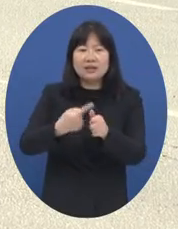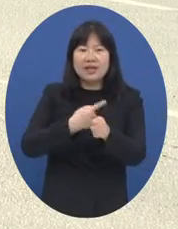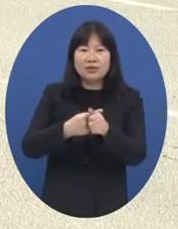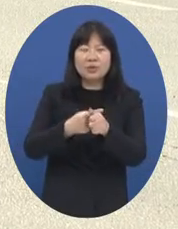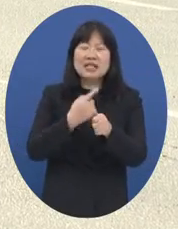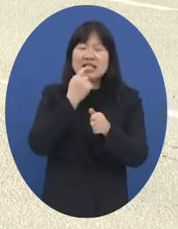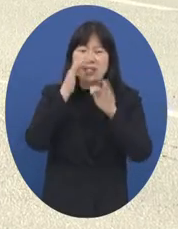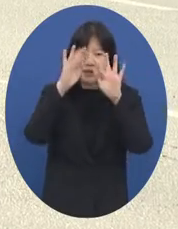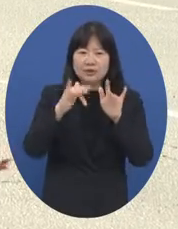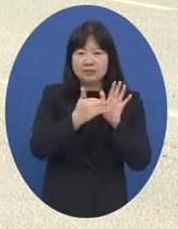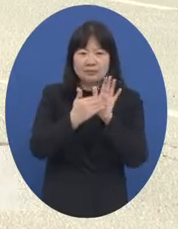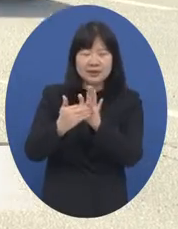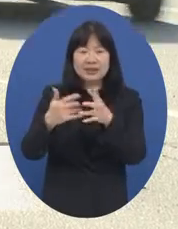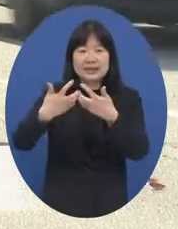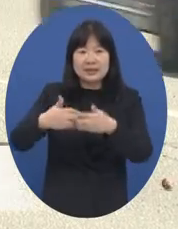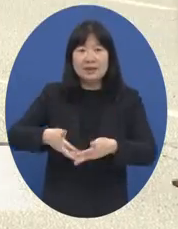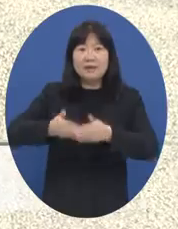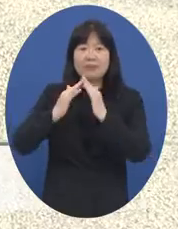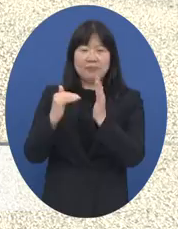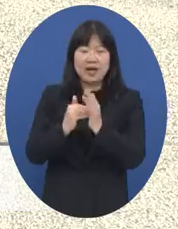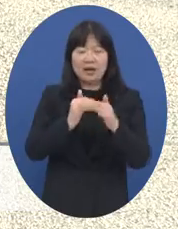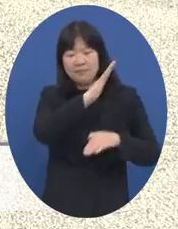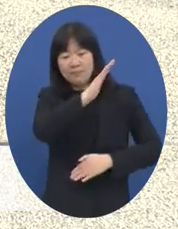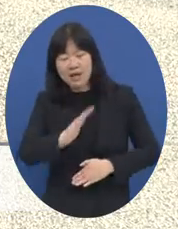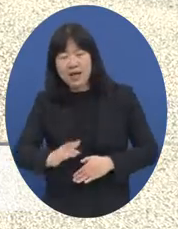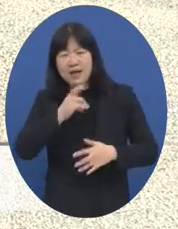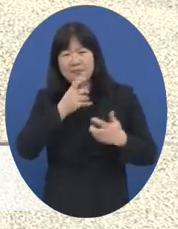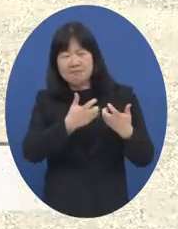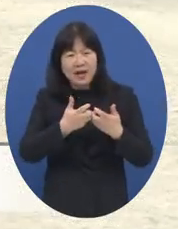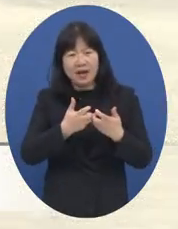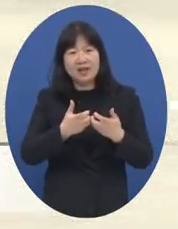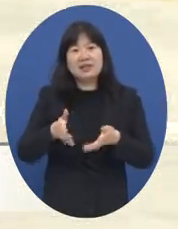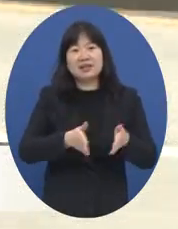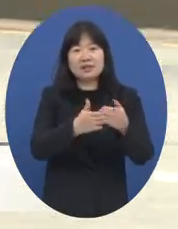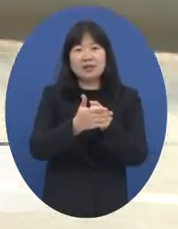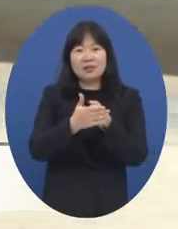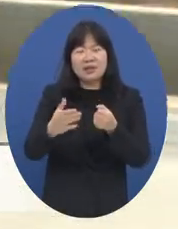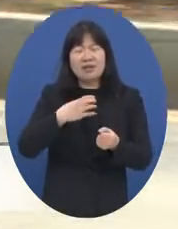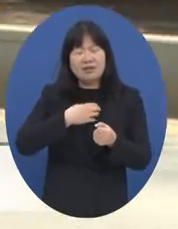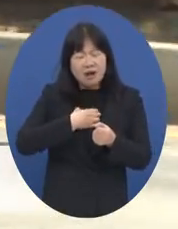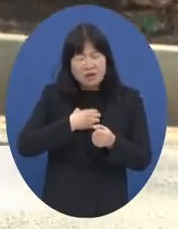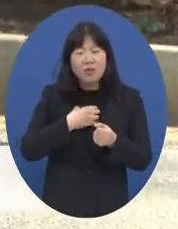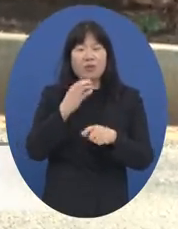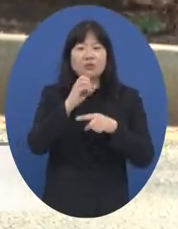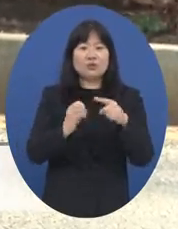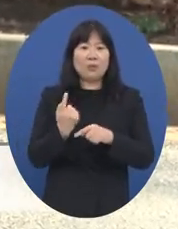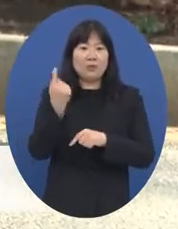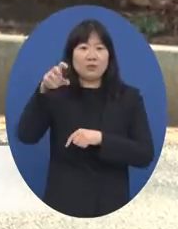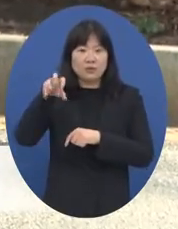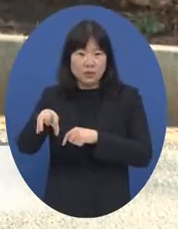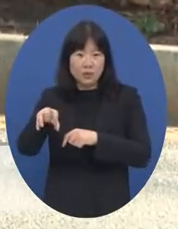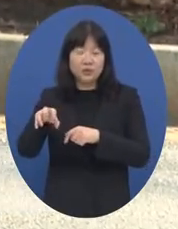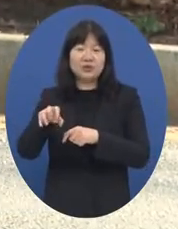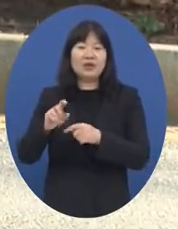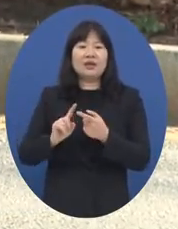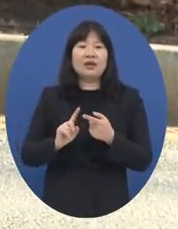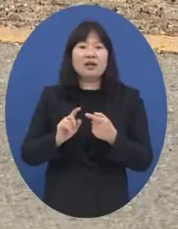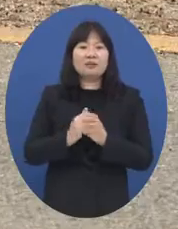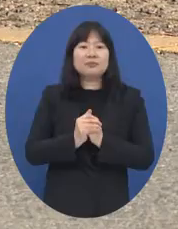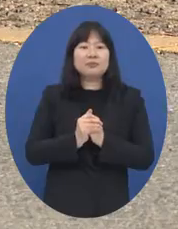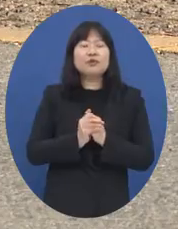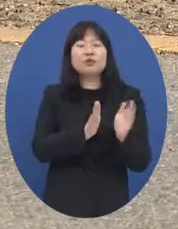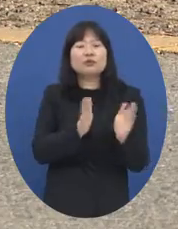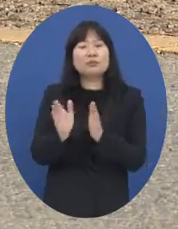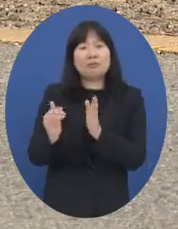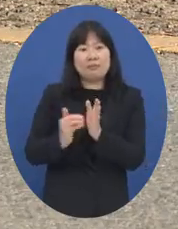가 살 수도 있습니다 경사가 지거나 핑팡 끼리 들으시고 사거리 높은 곳을 중심으로 염수 분사 장치 가 마련됐습니다